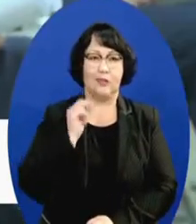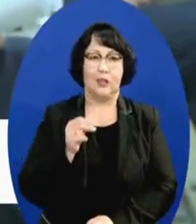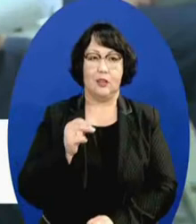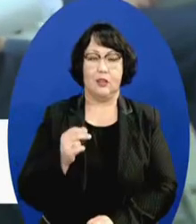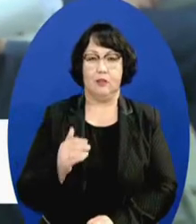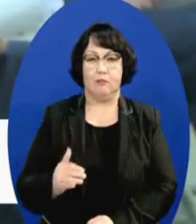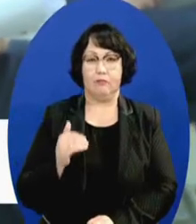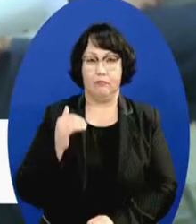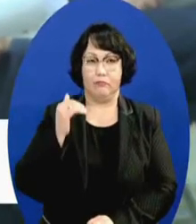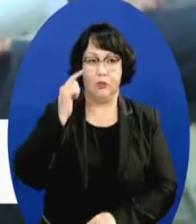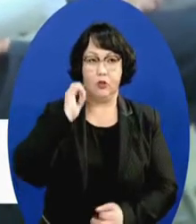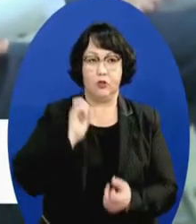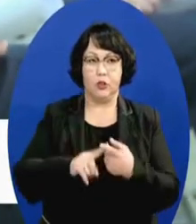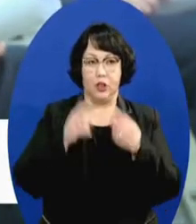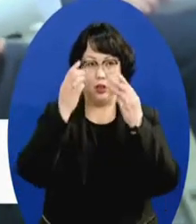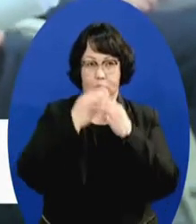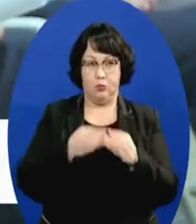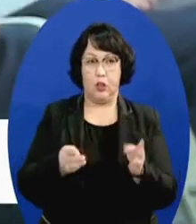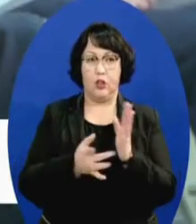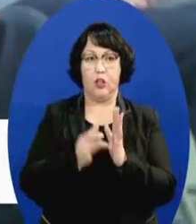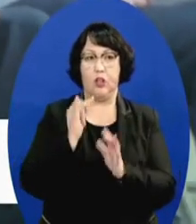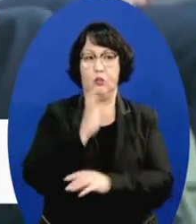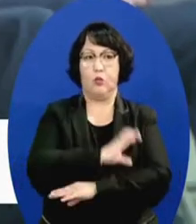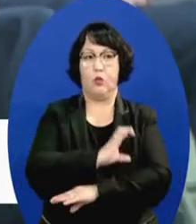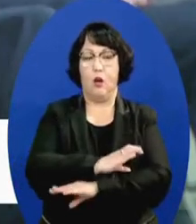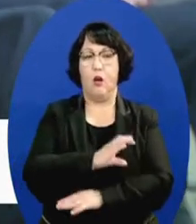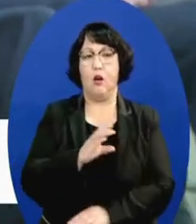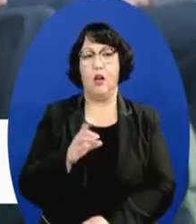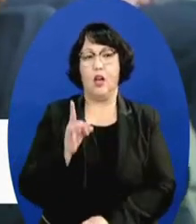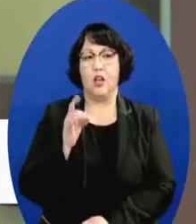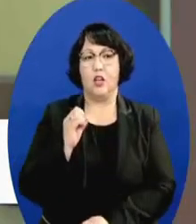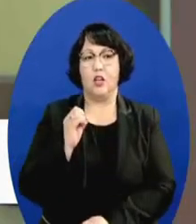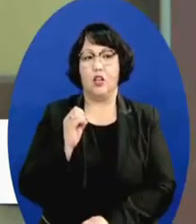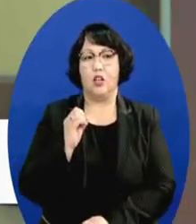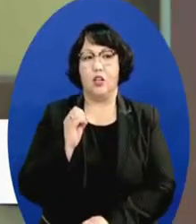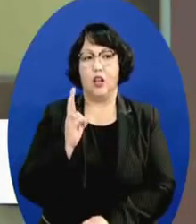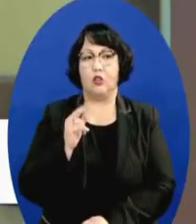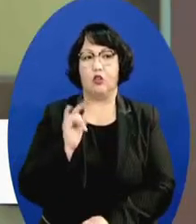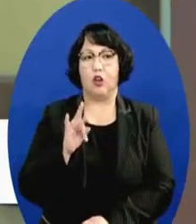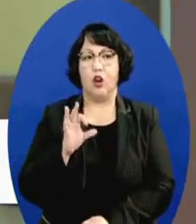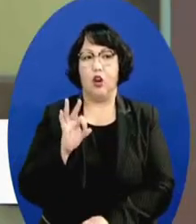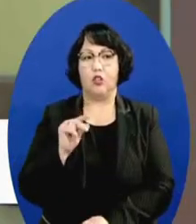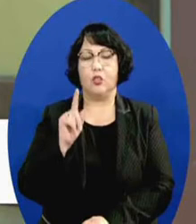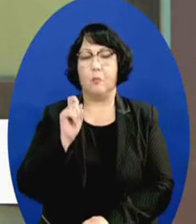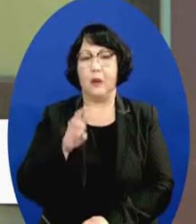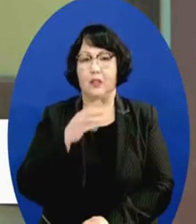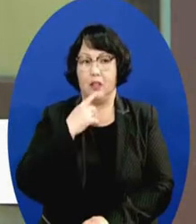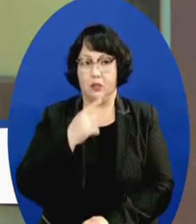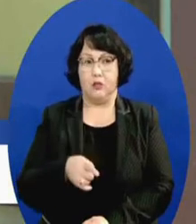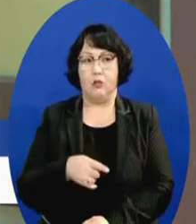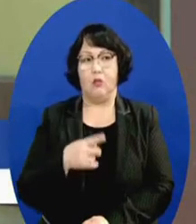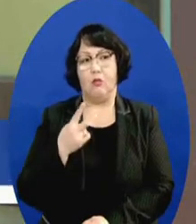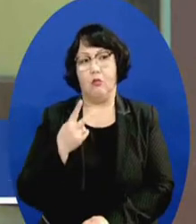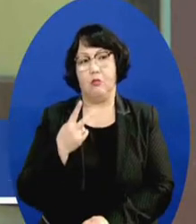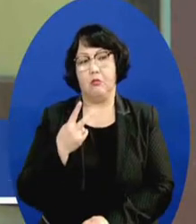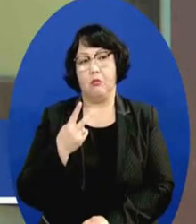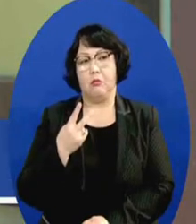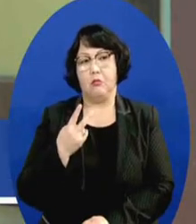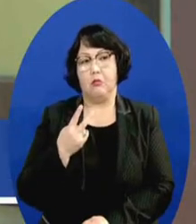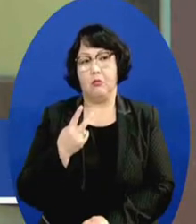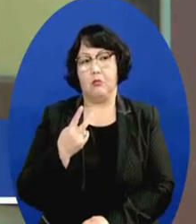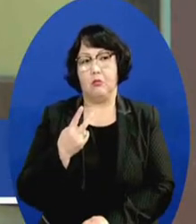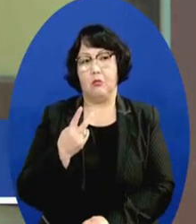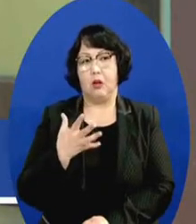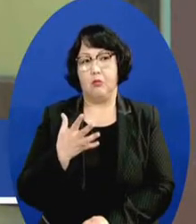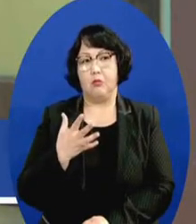гэдгийг шинжлэх ухааны технологийн их сургуулийн ректор профессор Ожирот хэлж байна. 25 орчим клаврын зэрэгтэй инженерүүд төгсөн гарах